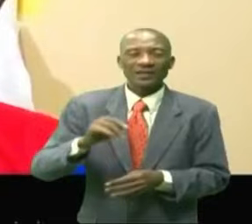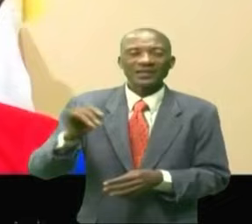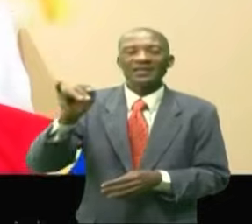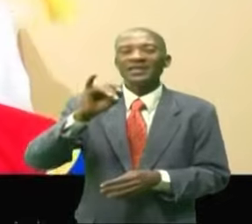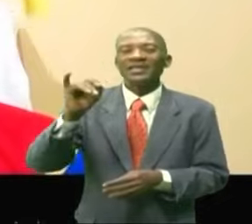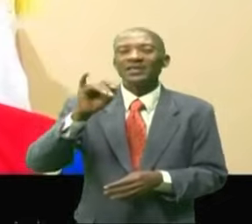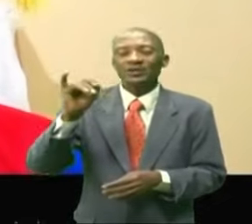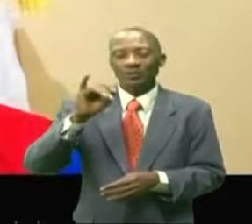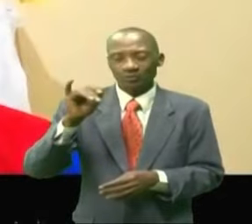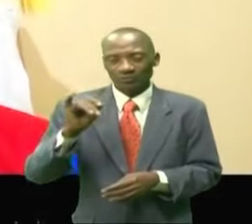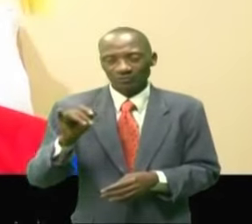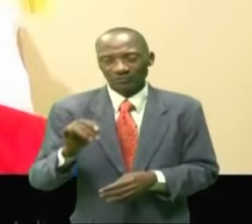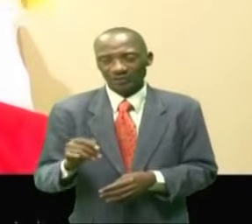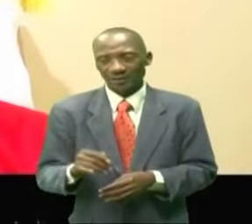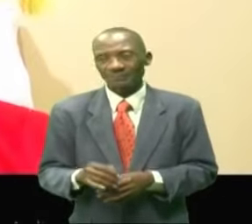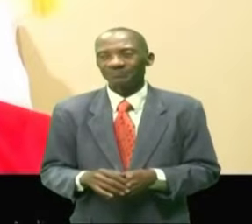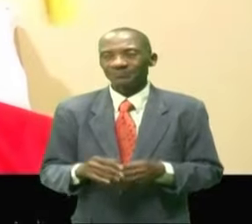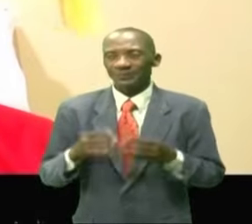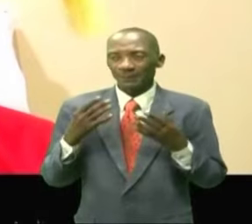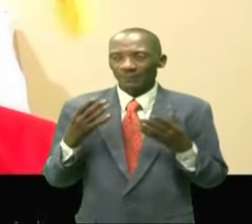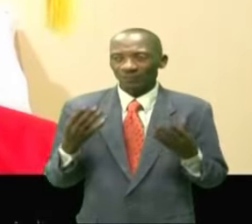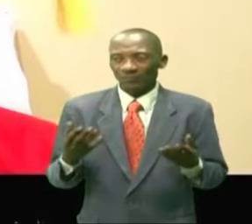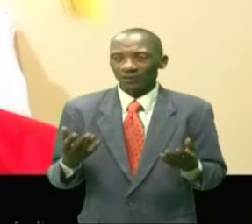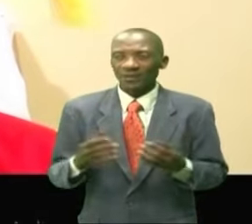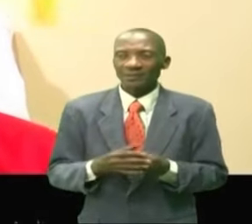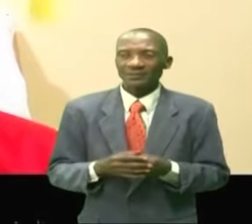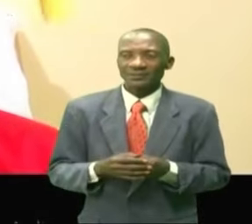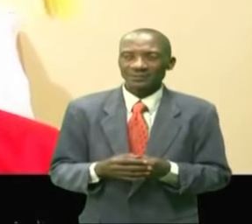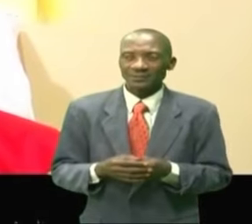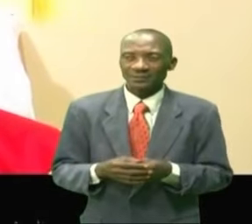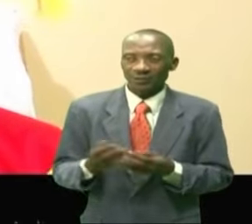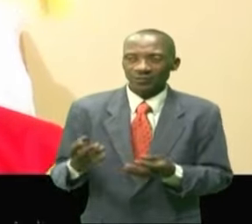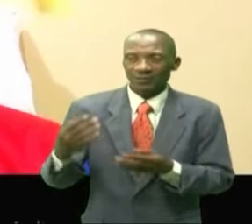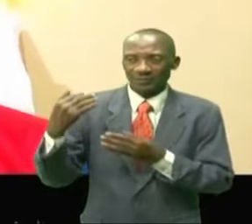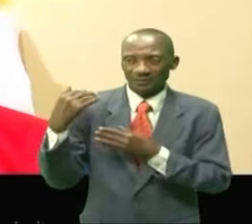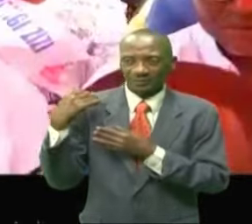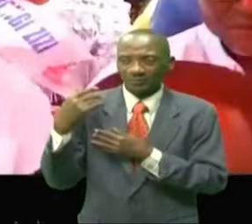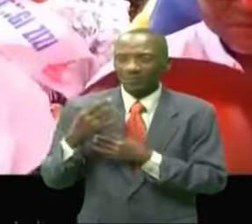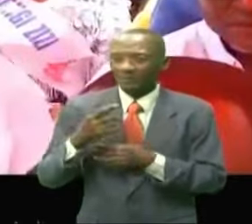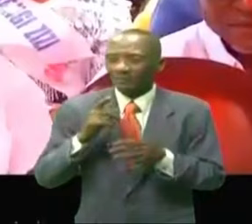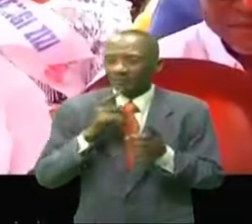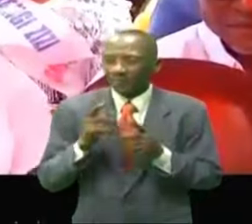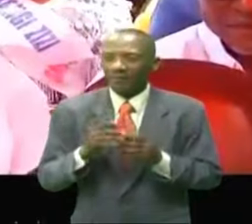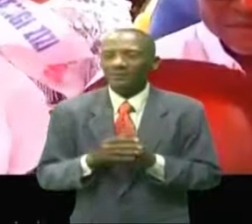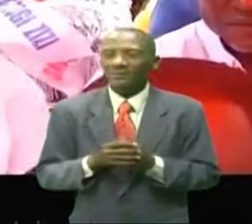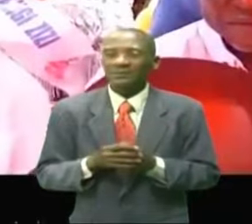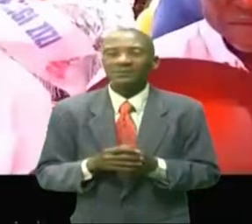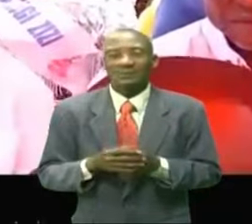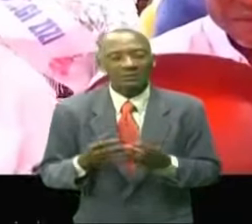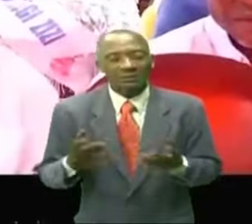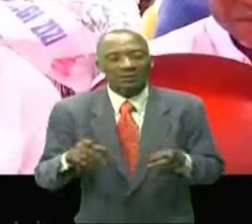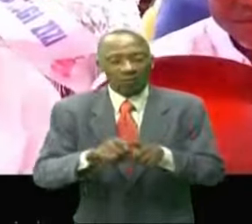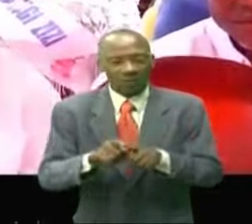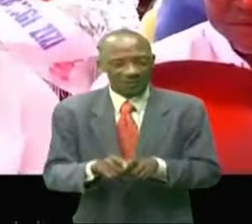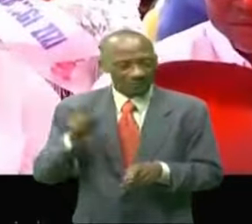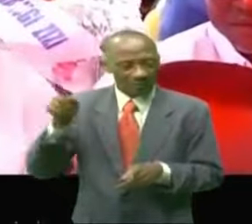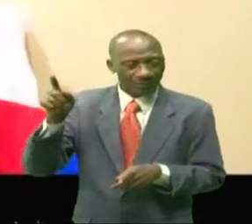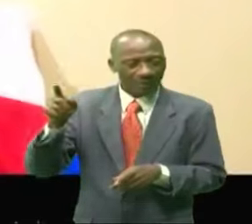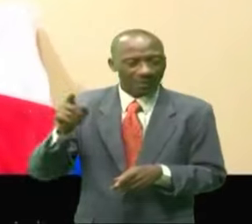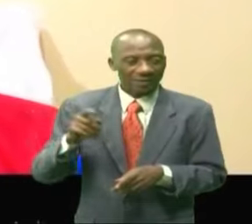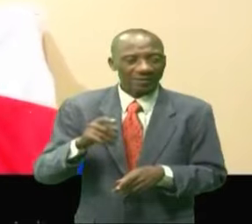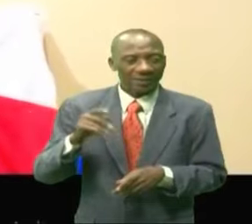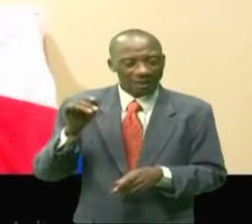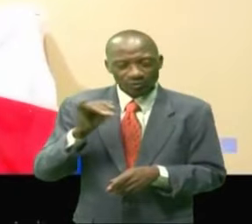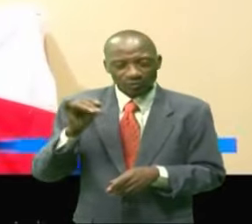Antoine Tshisekedi Tshilombo, ainsi que le gouvernement de la République, au gouvernement provincial, au comité de